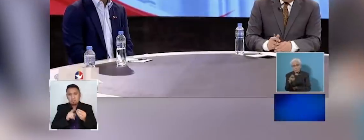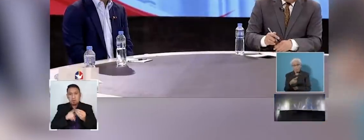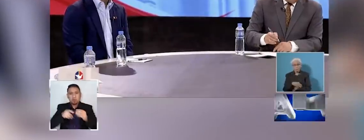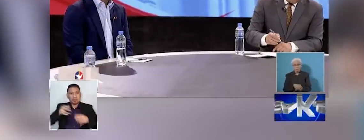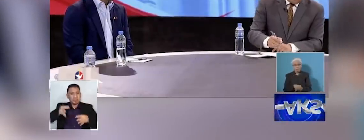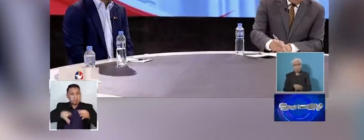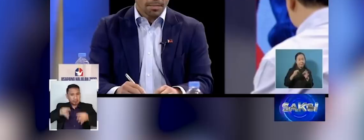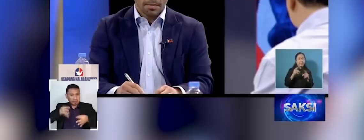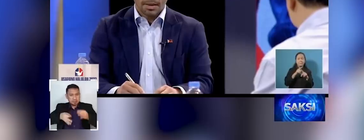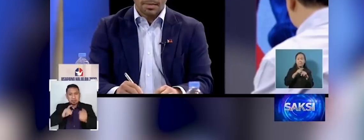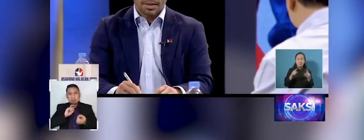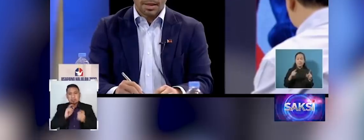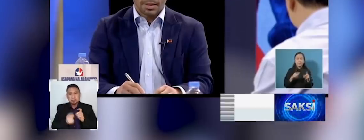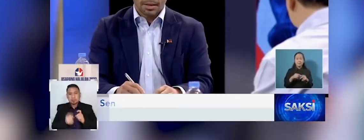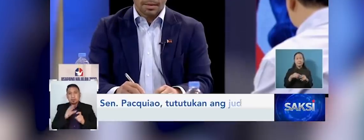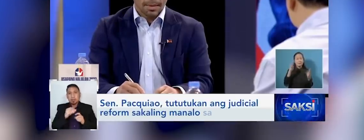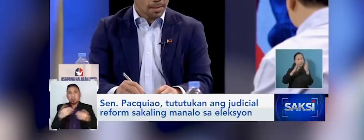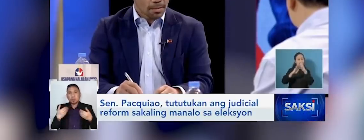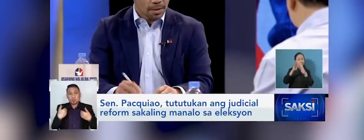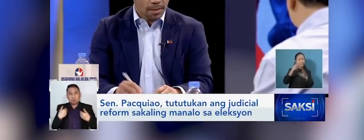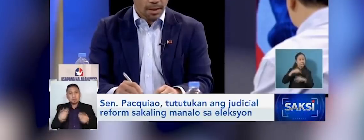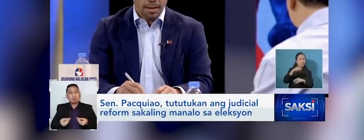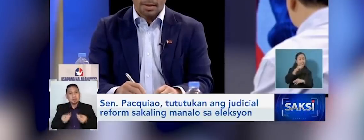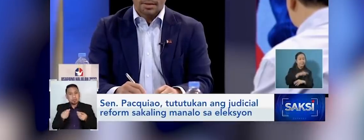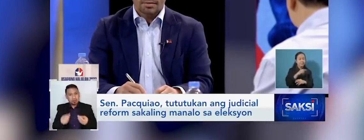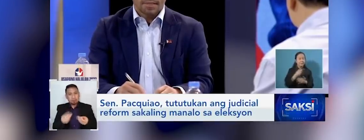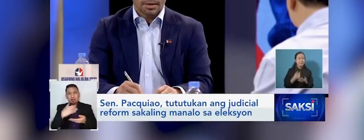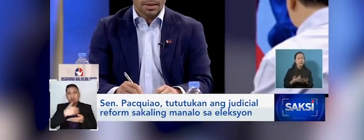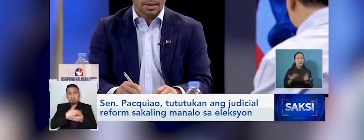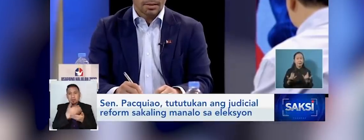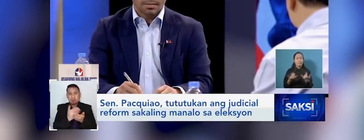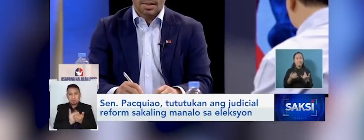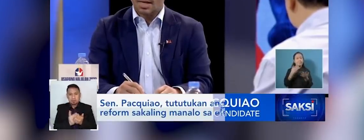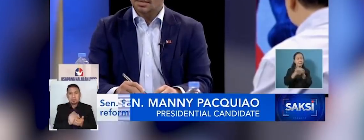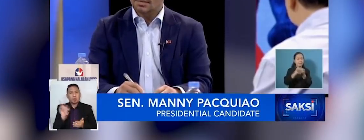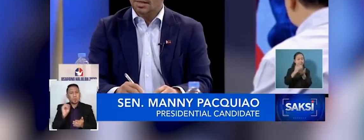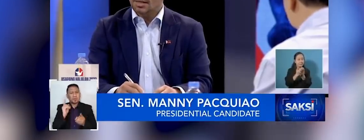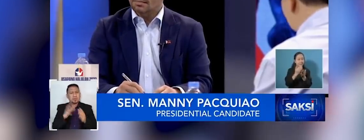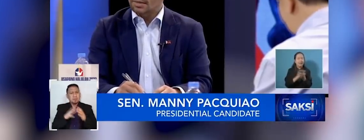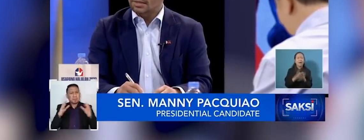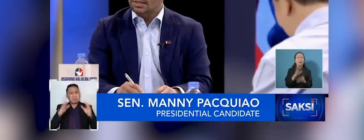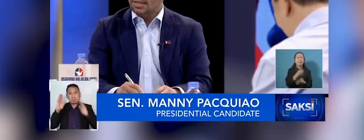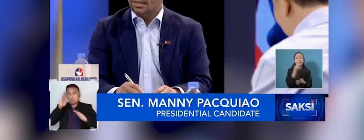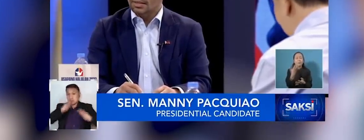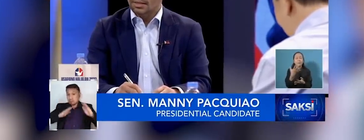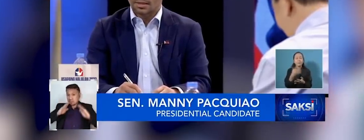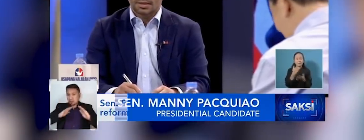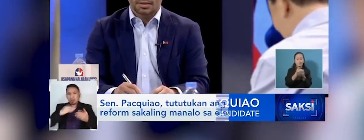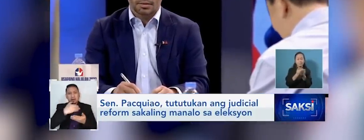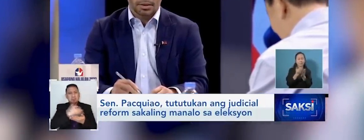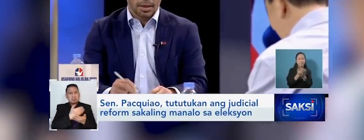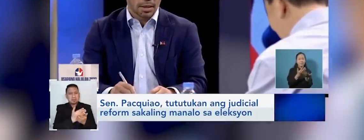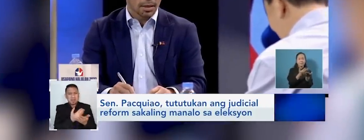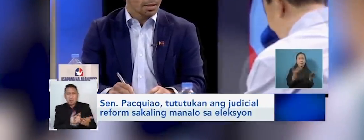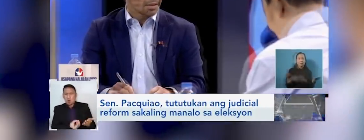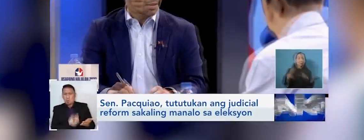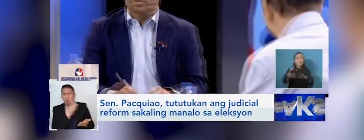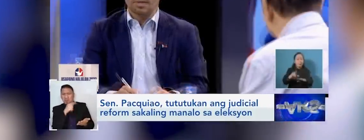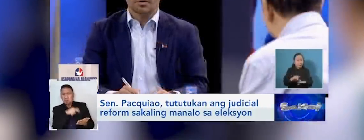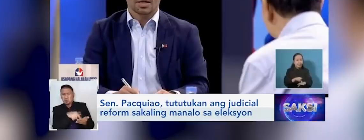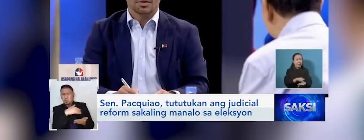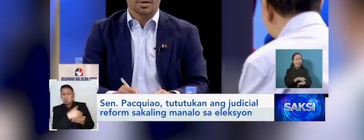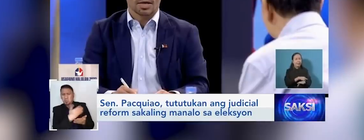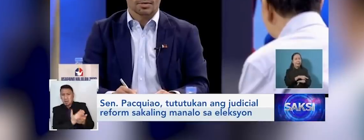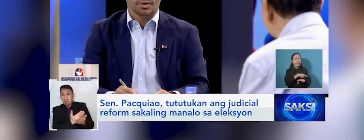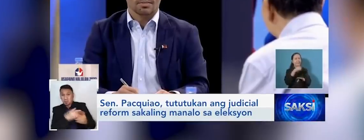ito ng sapat na budget. Pinaka-problema talaga dyan, pinaka-problema yung budget. Magkano lang ang budget ng ating judiciary.